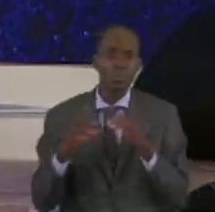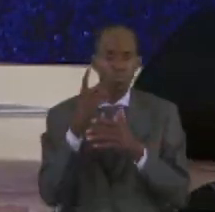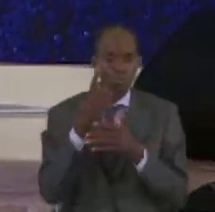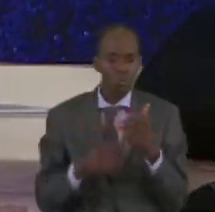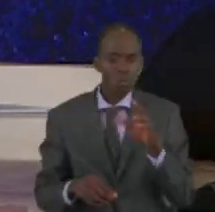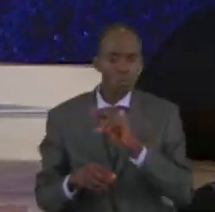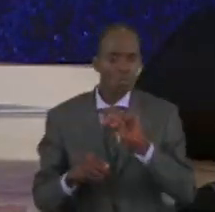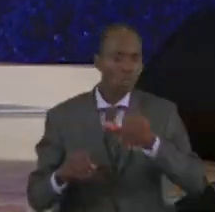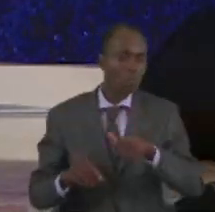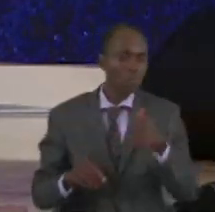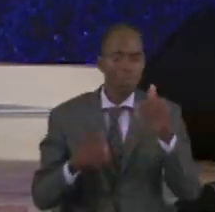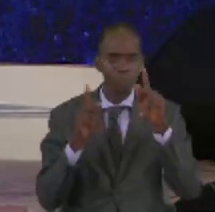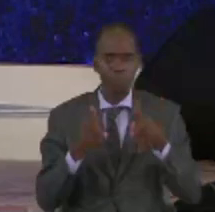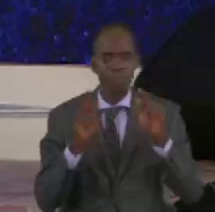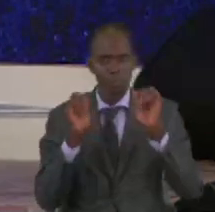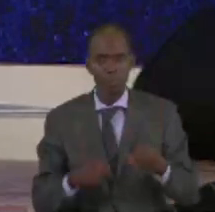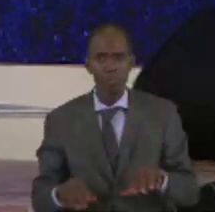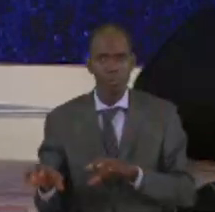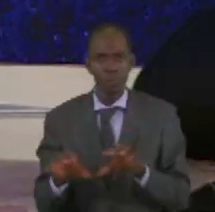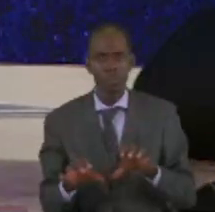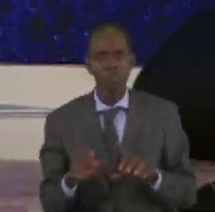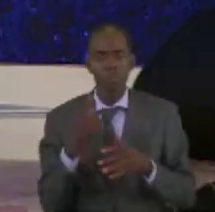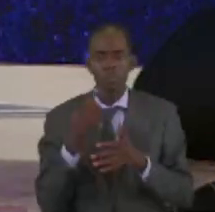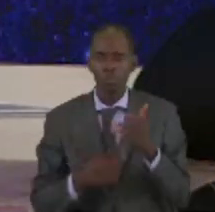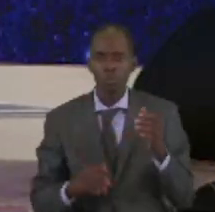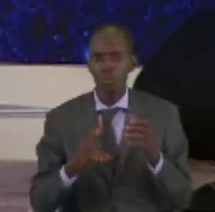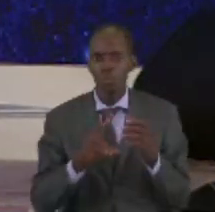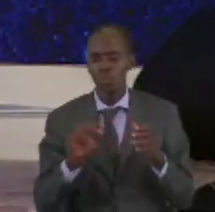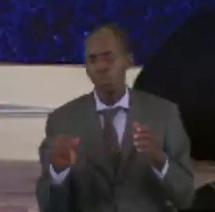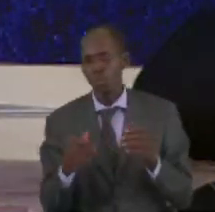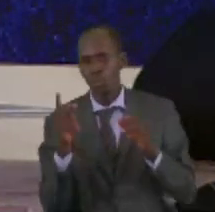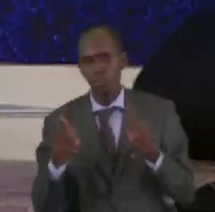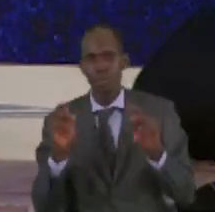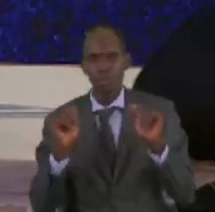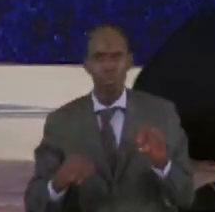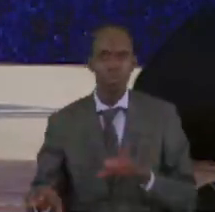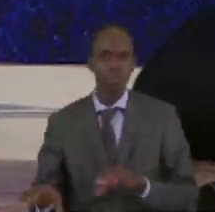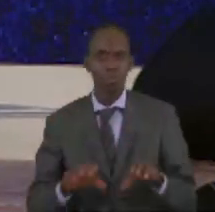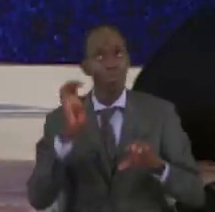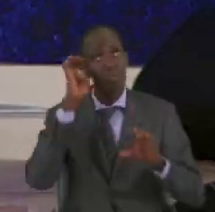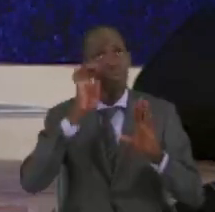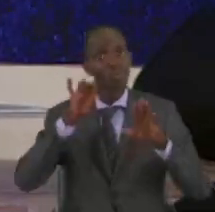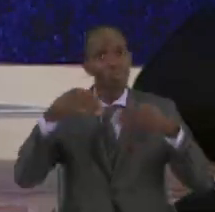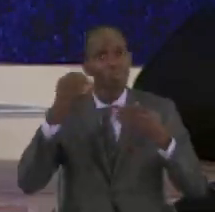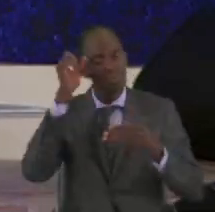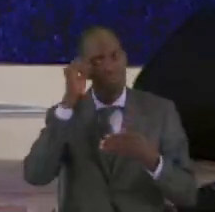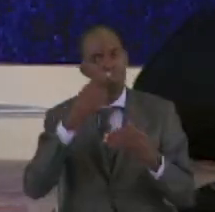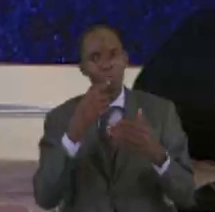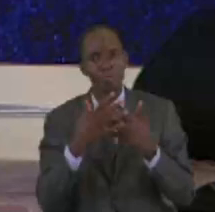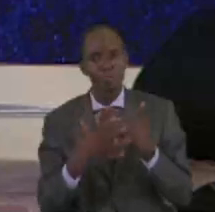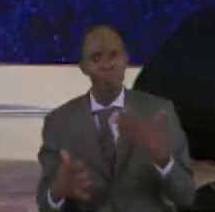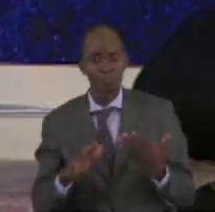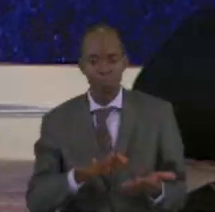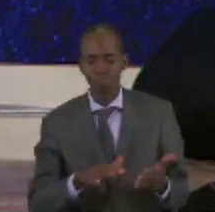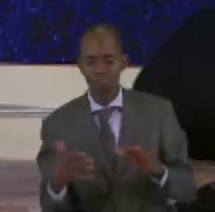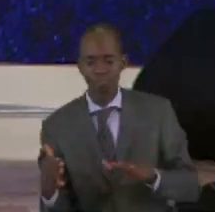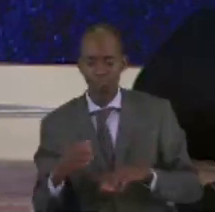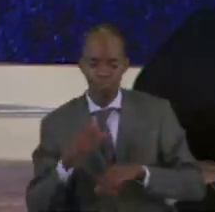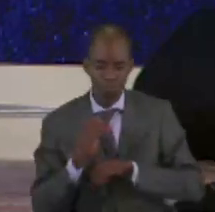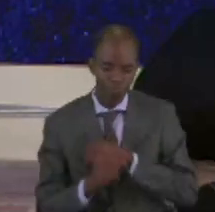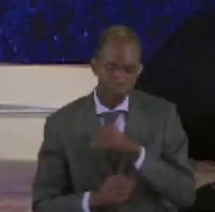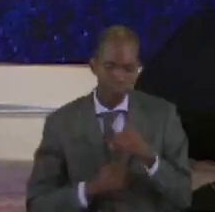Il a fait ce qu'un autre homme ne peut faire. Alors il a versé son sang, il est mort, il